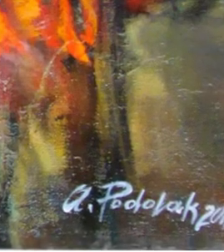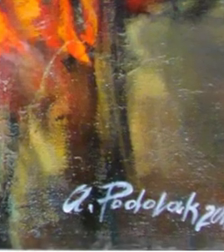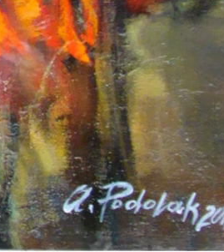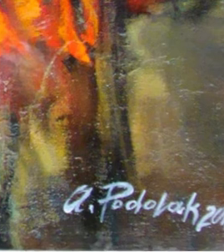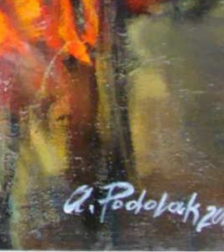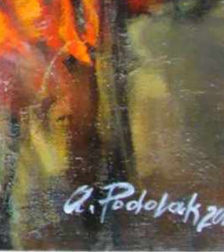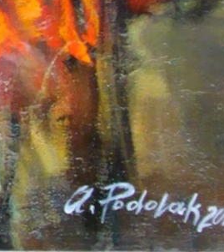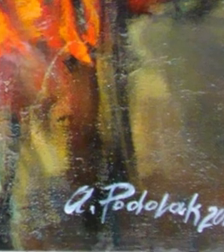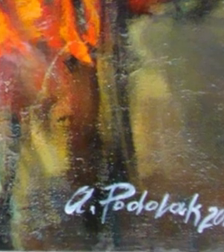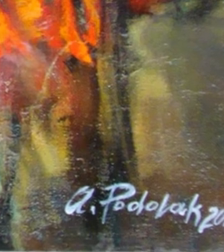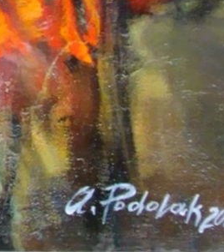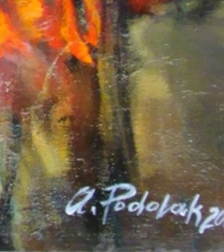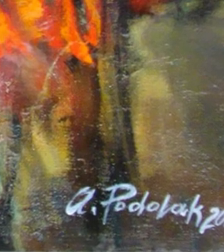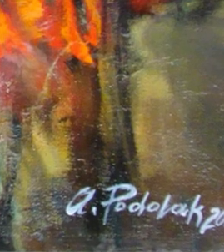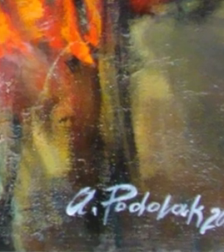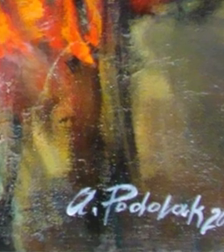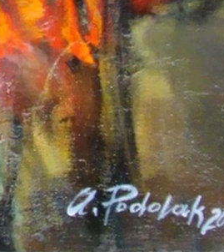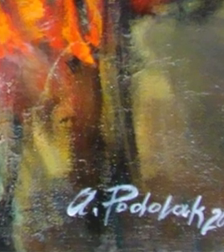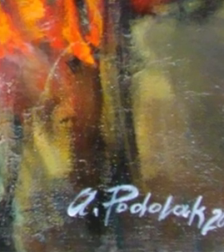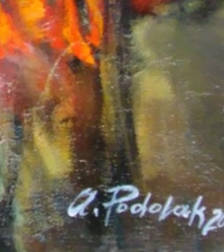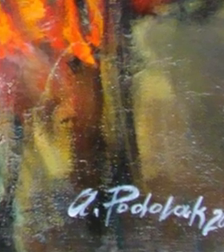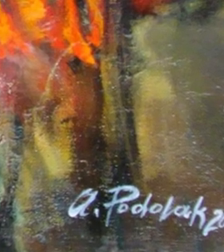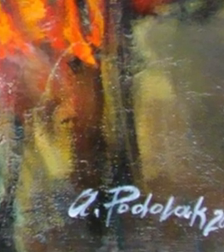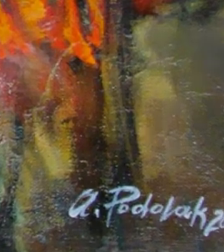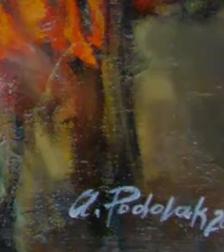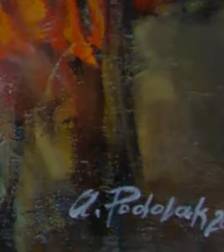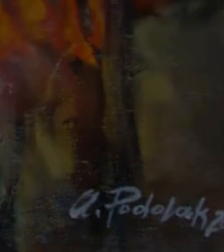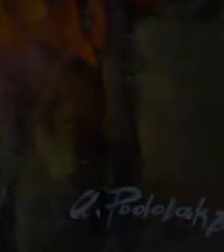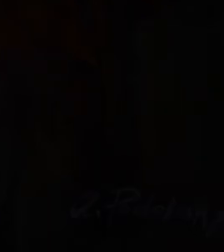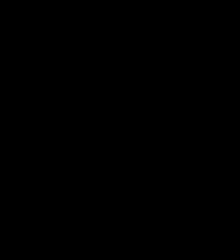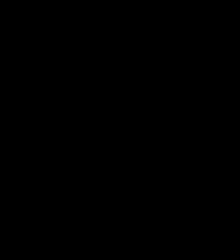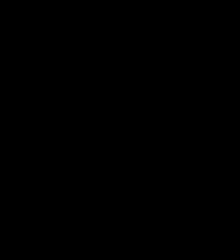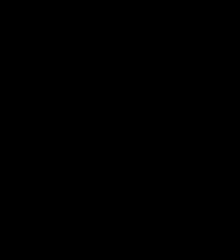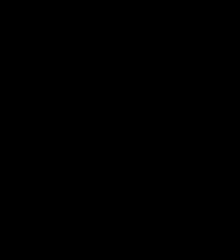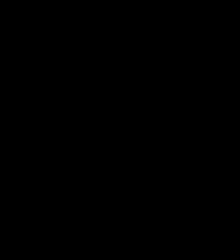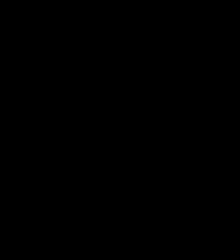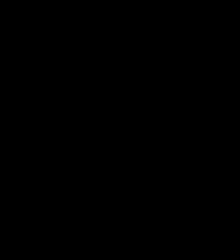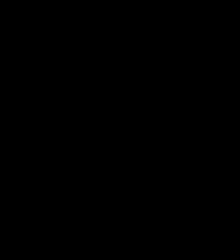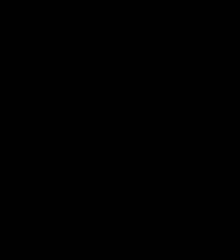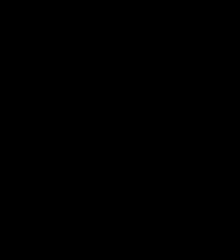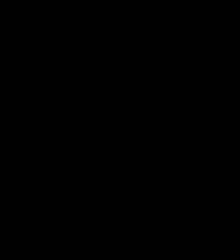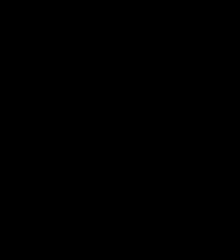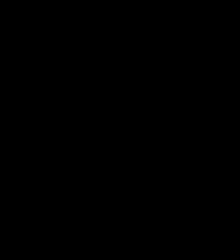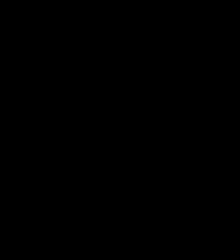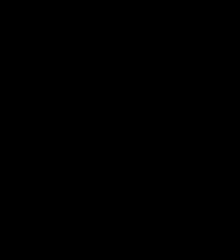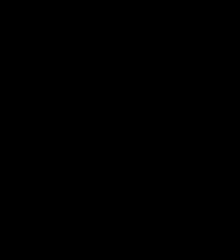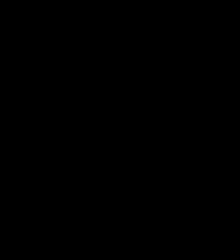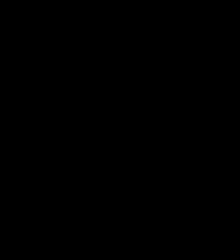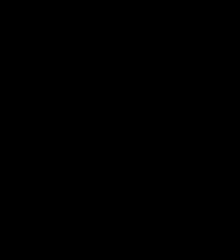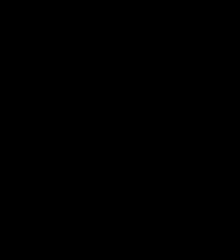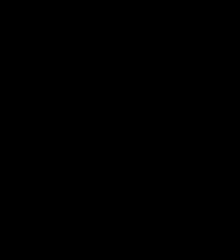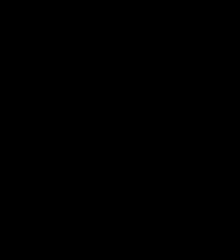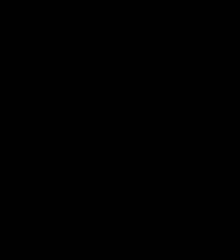Andrzeja Podolaka jest bardzo istotna. Artysta przykłada do niej ogromne znaczenie, a więc można zaryzykować stwierdzenie, że